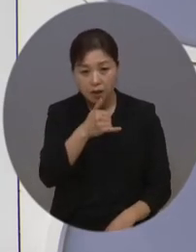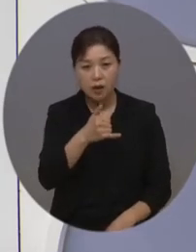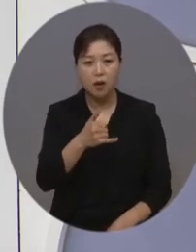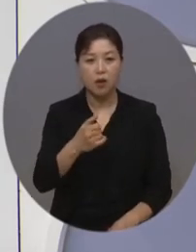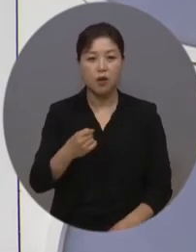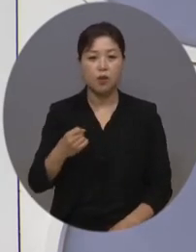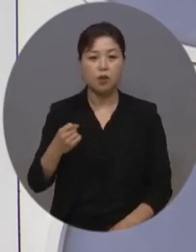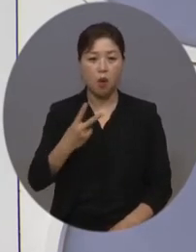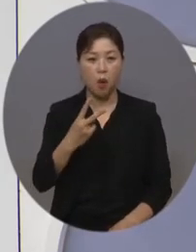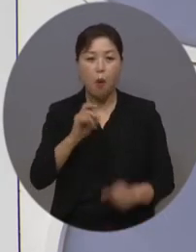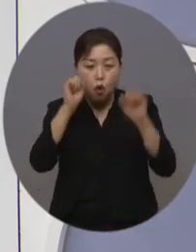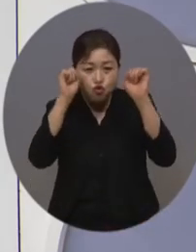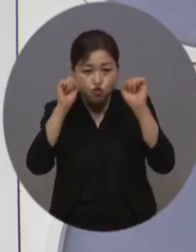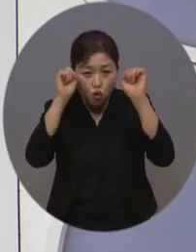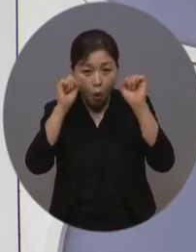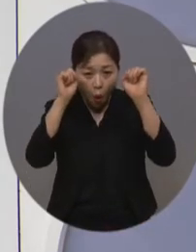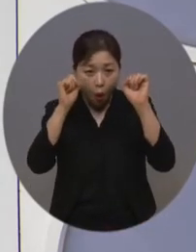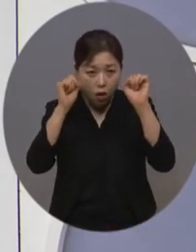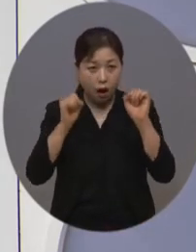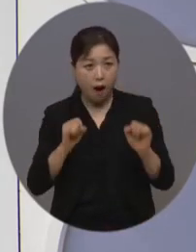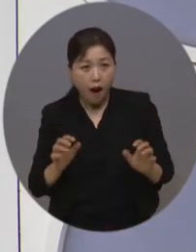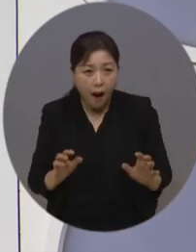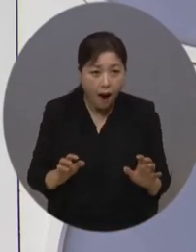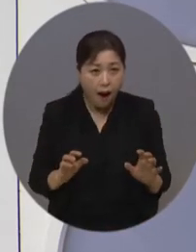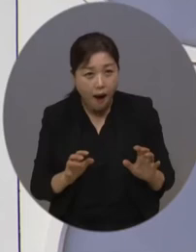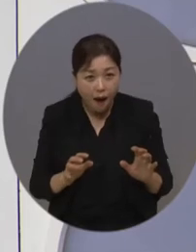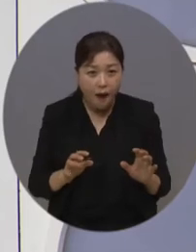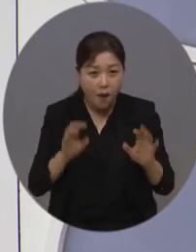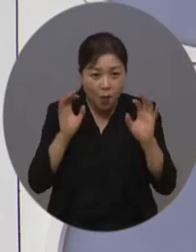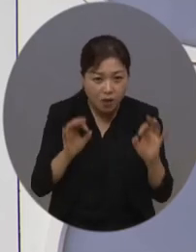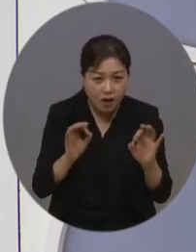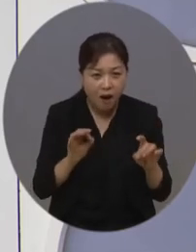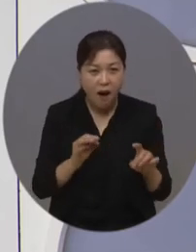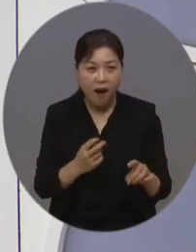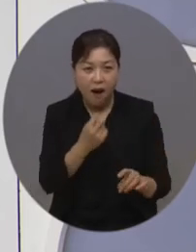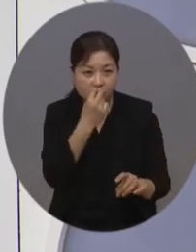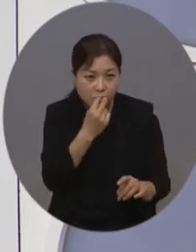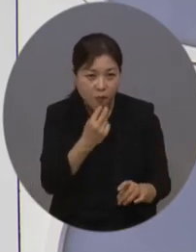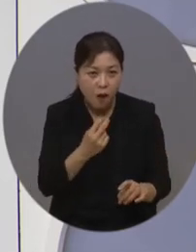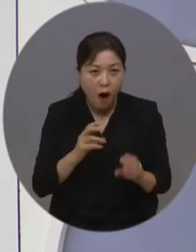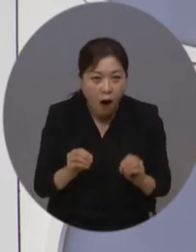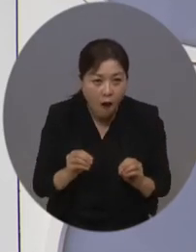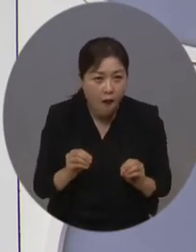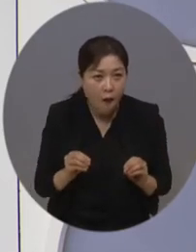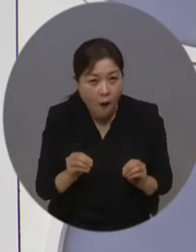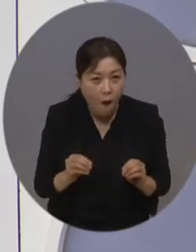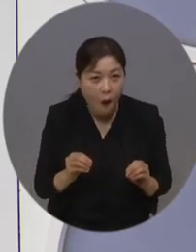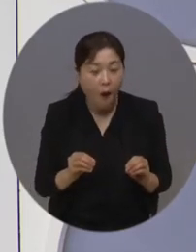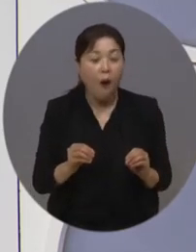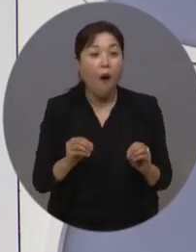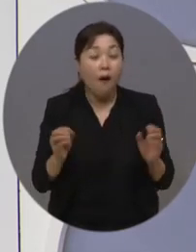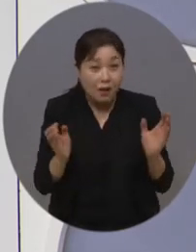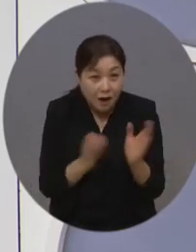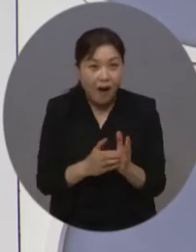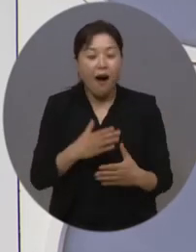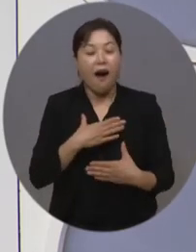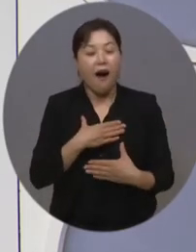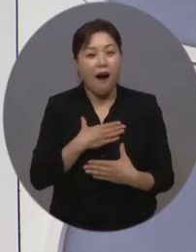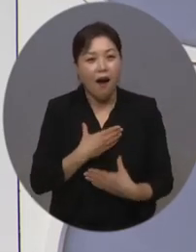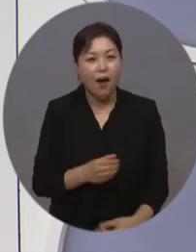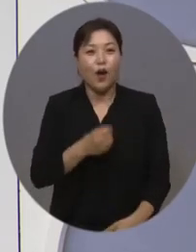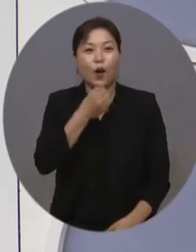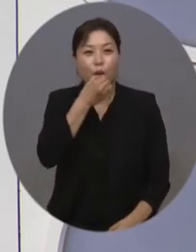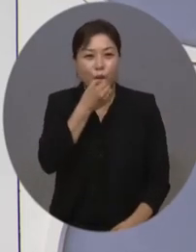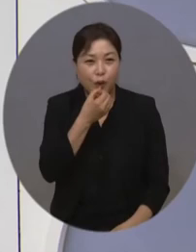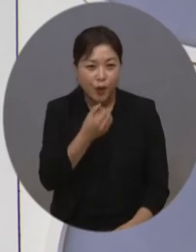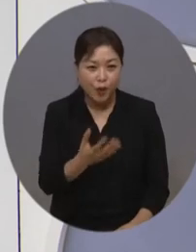걸 스포츠를 보면은 막 그게 정말 숨도 못 쉬잖아요. 그리고 그게 무사히 끝나면 휴, 그러고